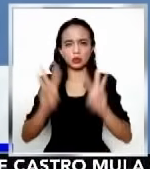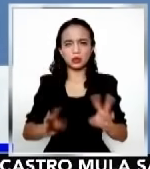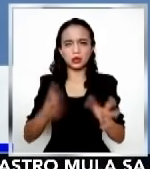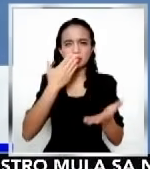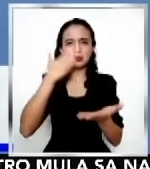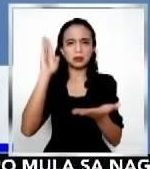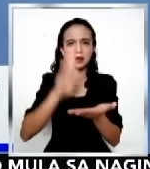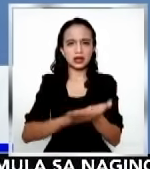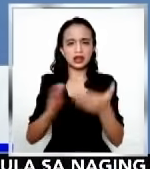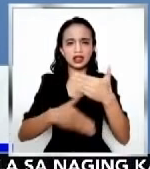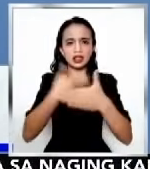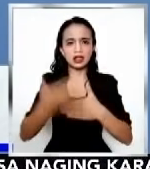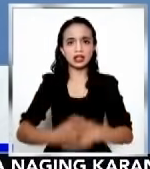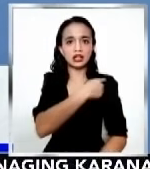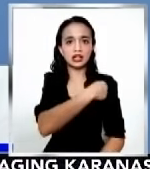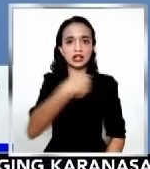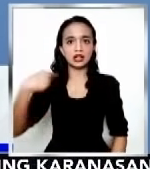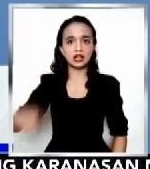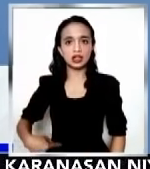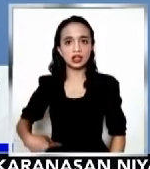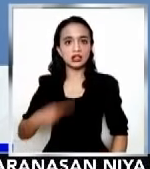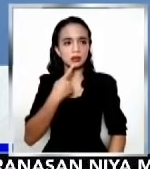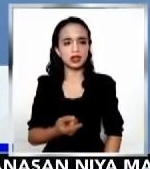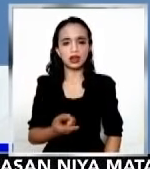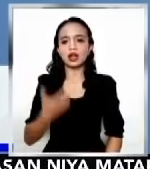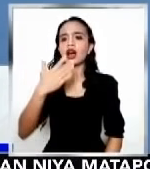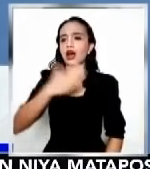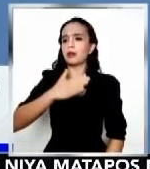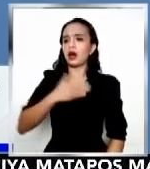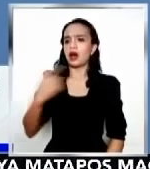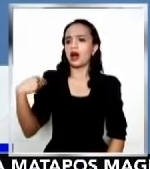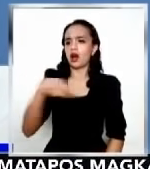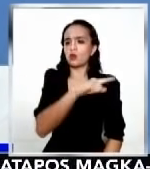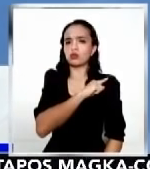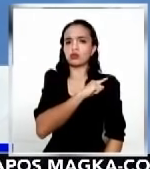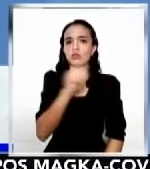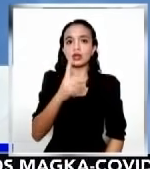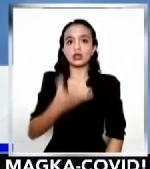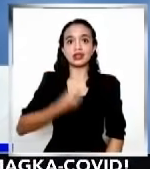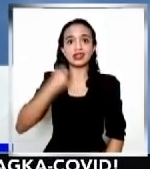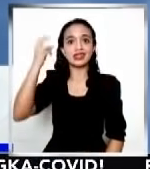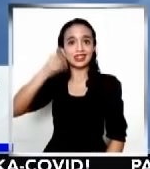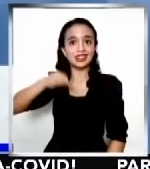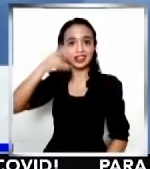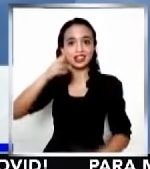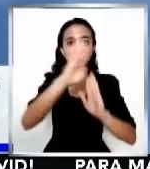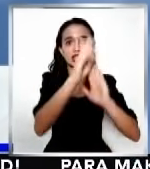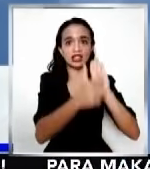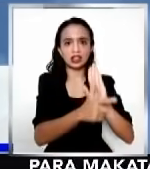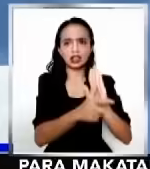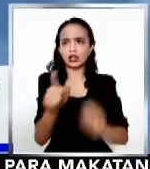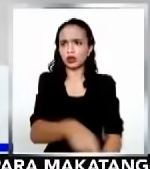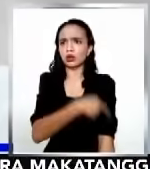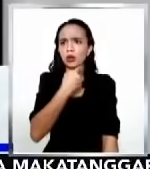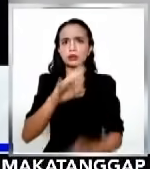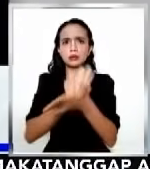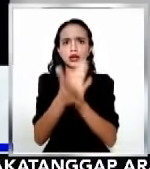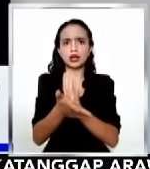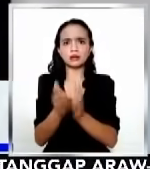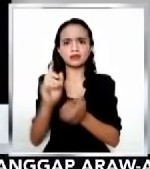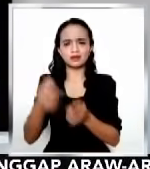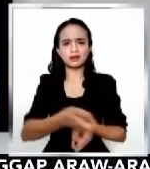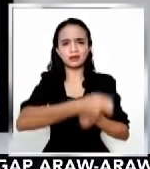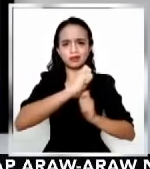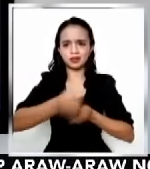kanilang historical map at matagal na raw nila itong fishing ground. Tinutulan ito ng Department of Foreign Affairs. Sabi